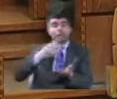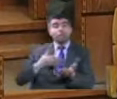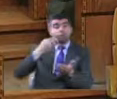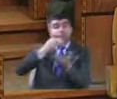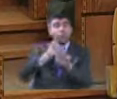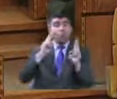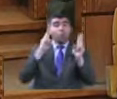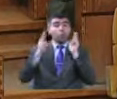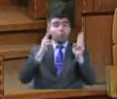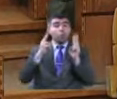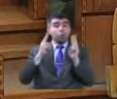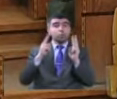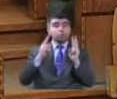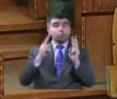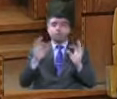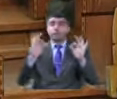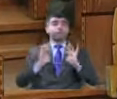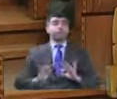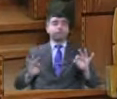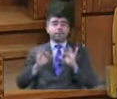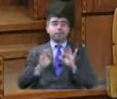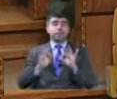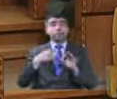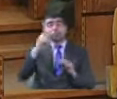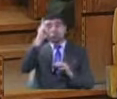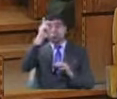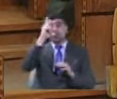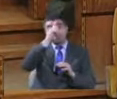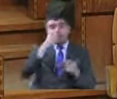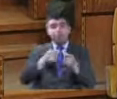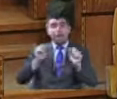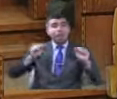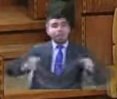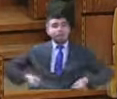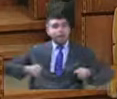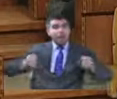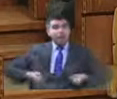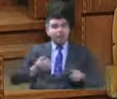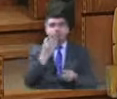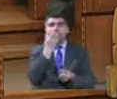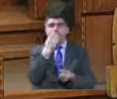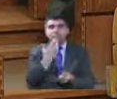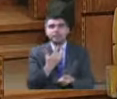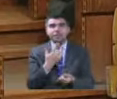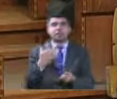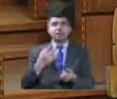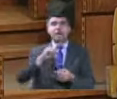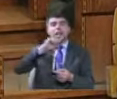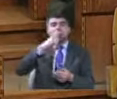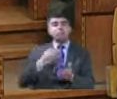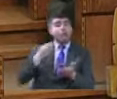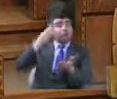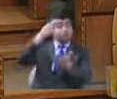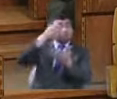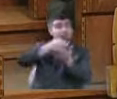السيار كنتمناو إن شاء الله يمر من الأقاليم ديال إفران وميدالت وصولا إلى الرشيدية،